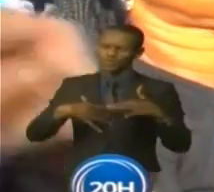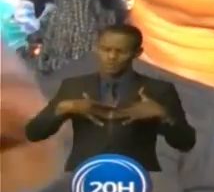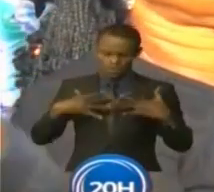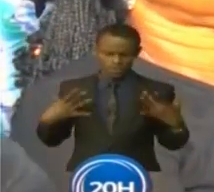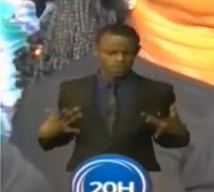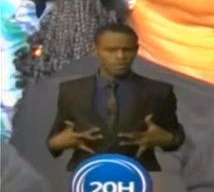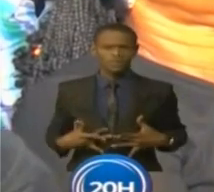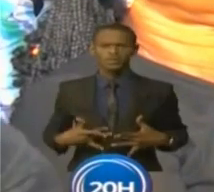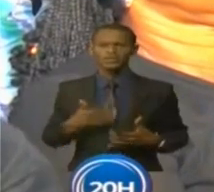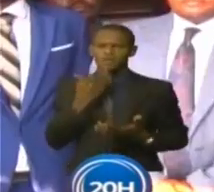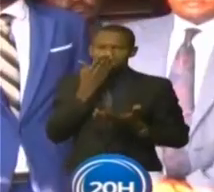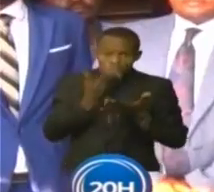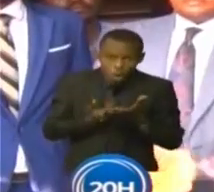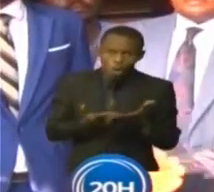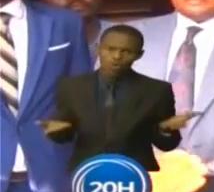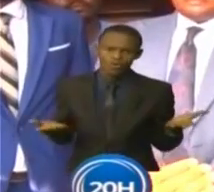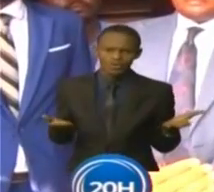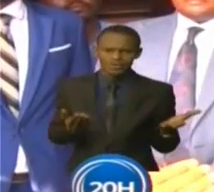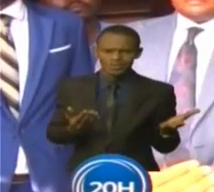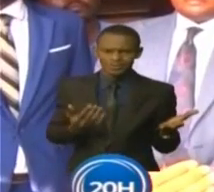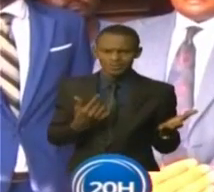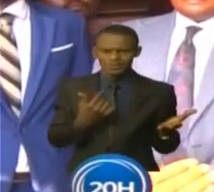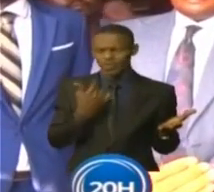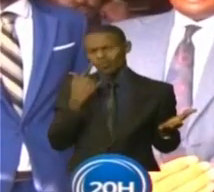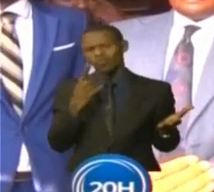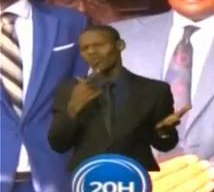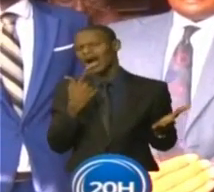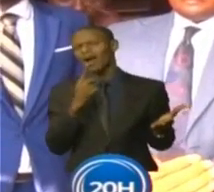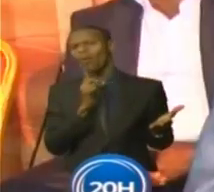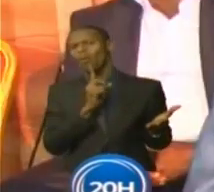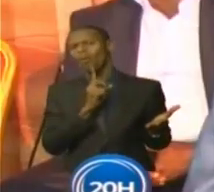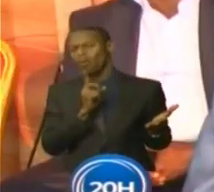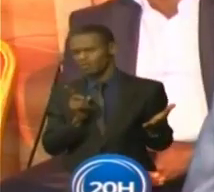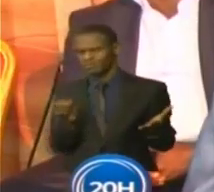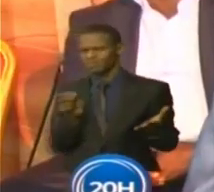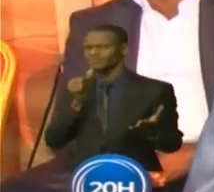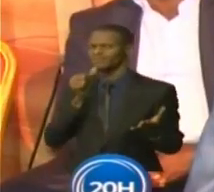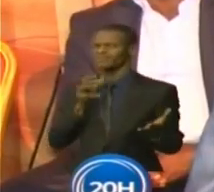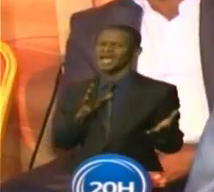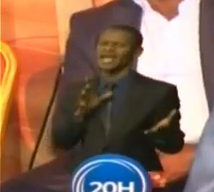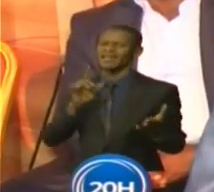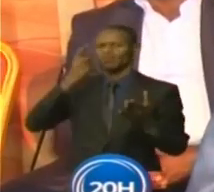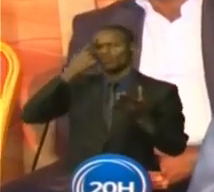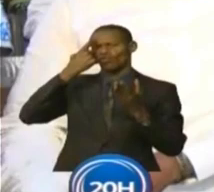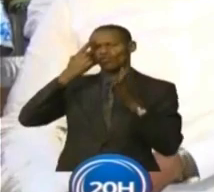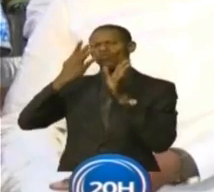caractérise notre dame des fins. C'est ce que nous sommes. Et nous sommes